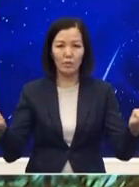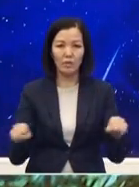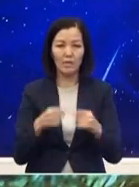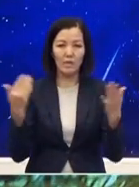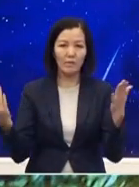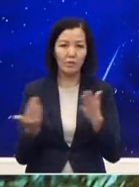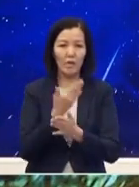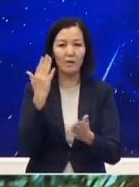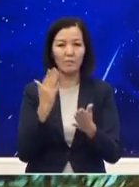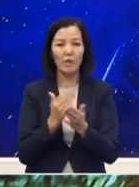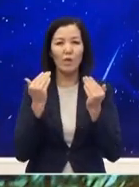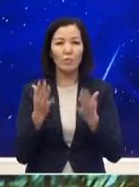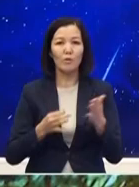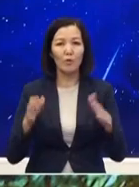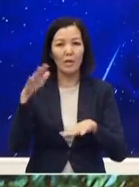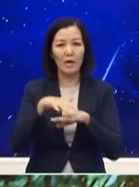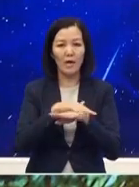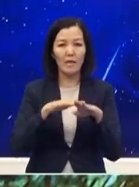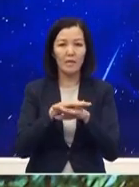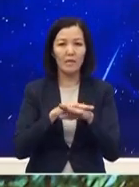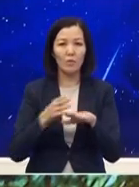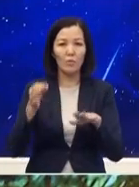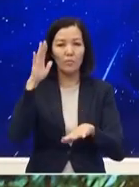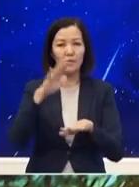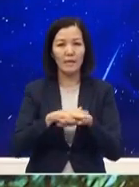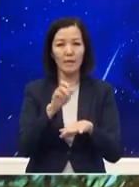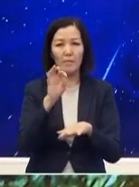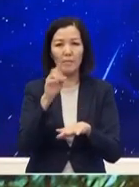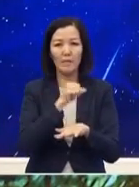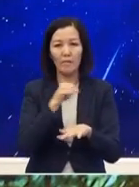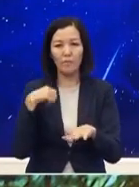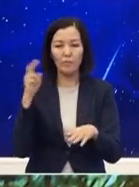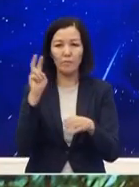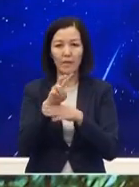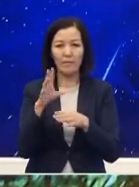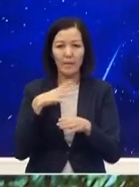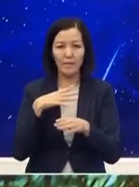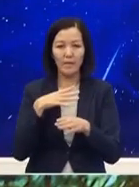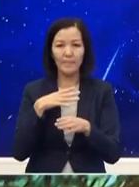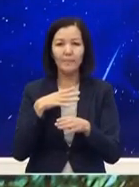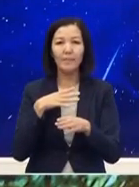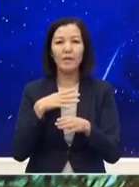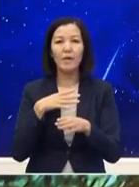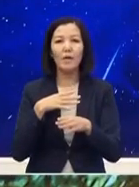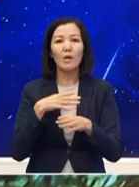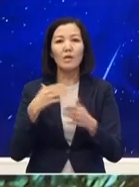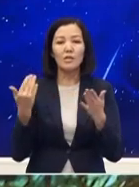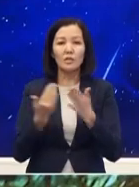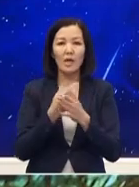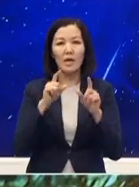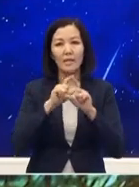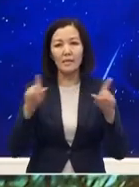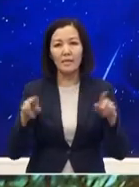жаңарып жатыр. Бүгін аудан халқының кезекті қуанышын облыс әкімі Амандық Баталов бөлісіп қайтты. Елігілігіне өтер, өзге де